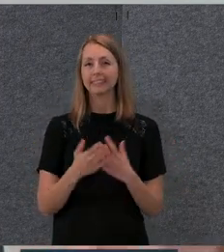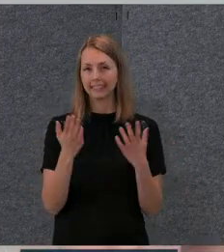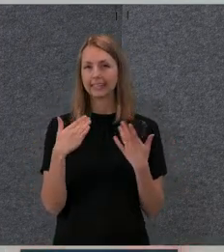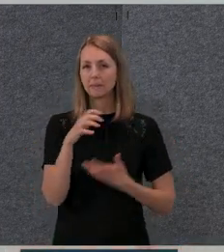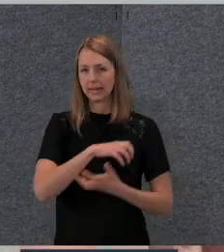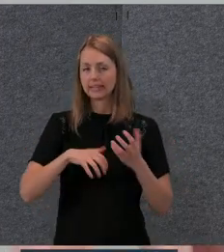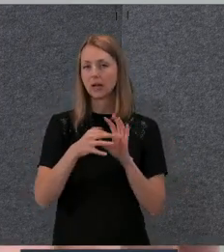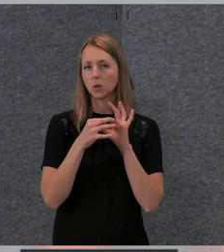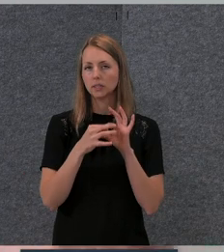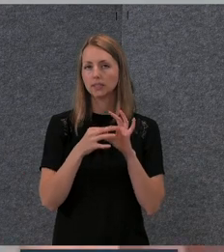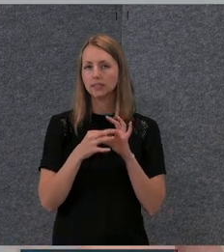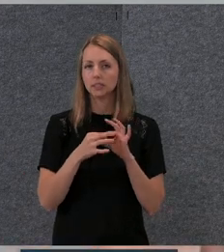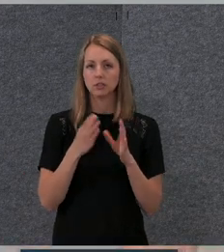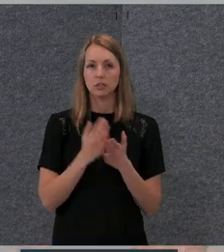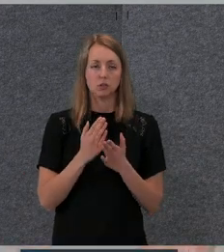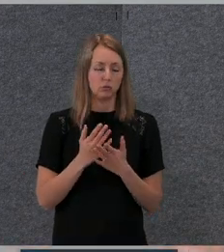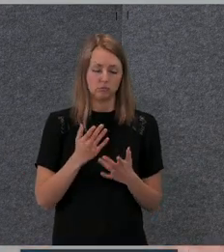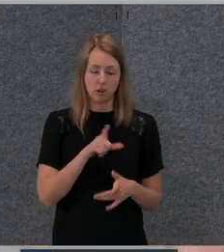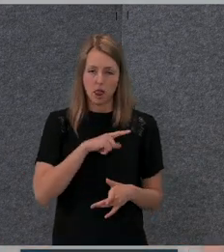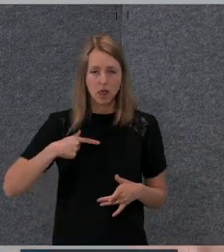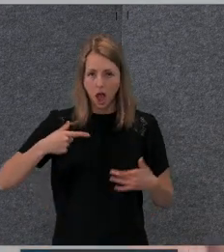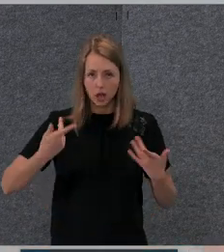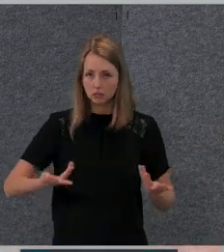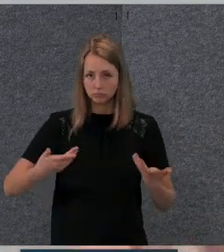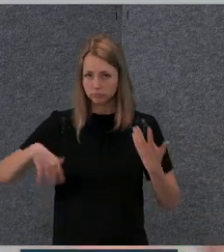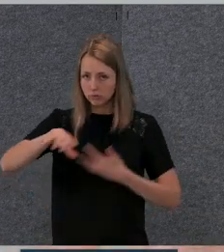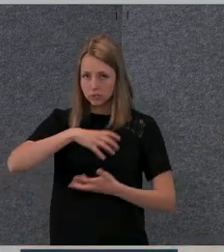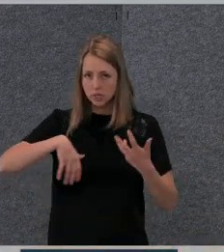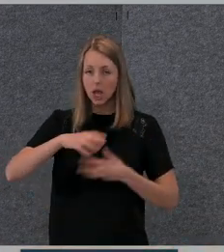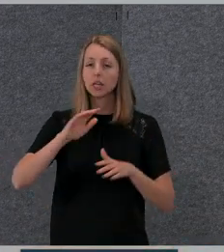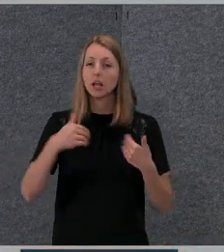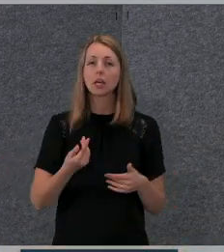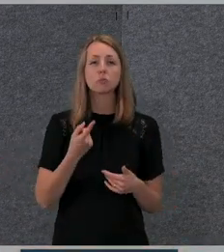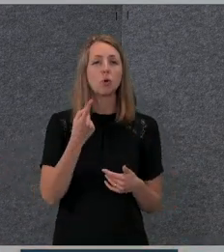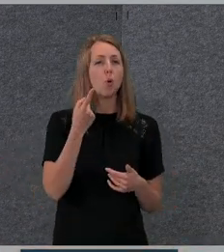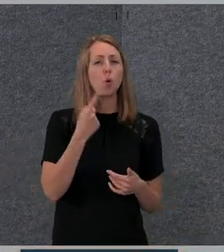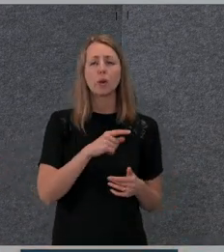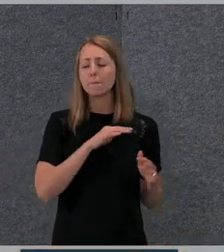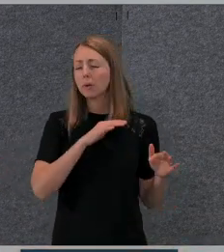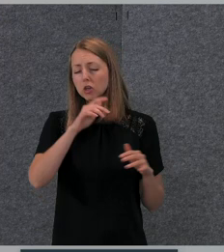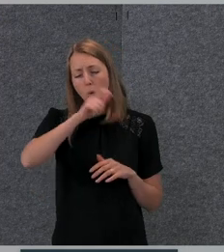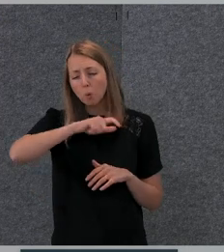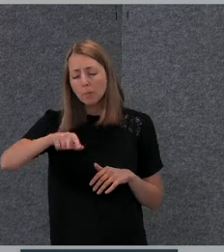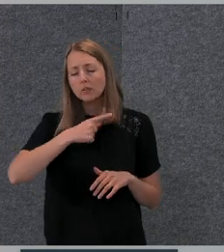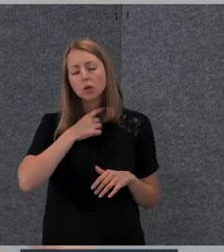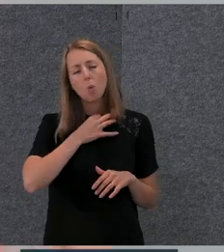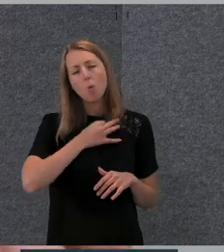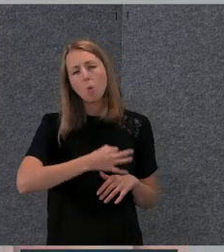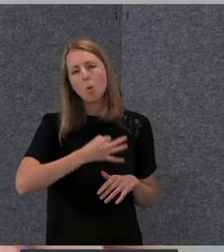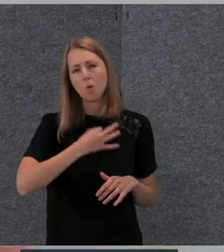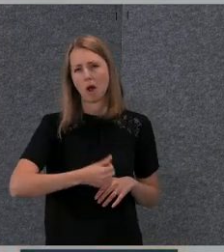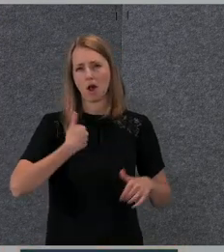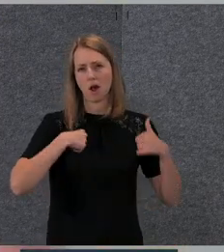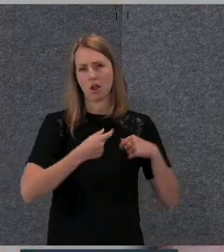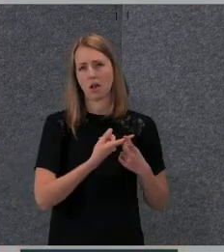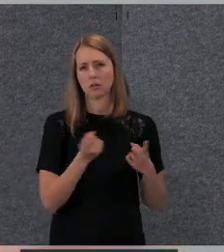noch bestehende Jahrhundertskandal, dass es hunderte von Millionen Menschen gibt, die Hunger leiden, die gestern Abend nicht